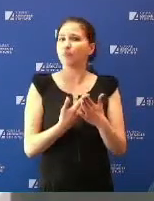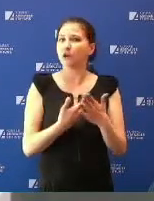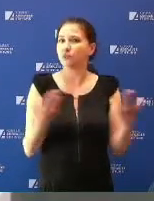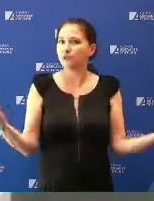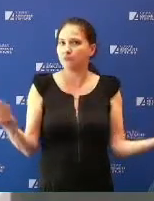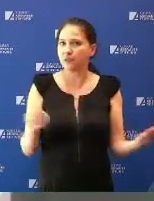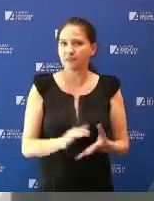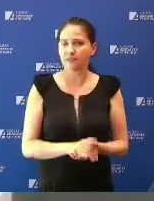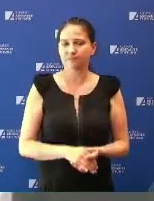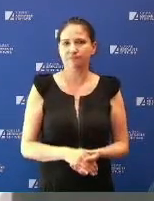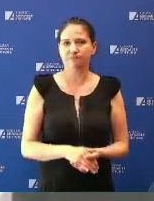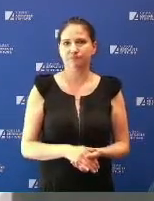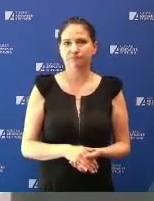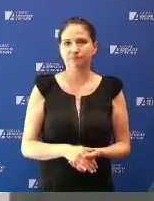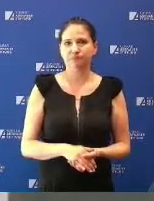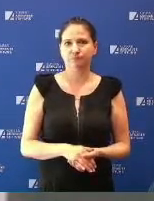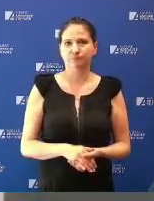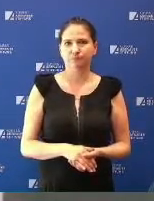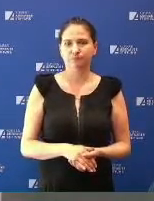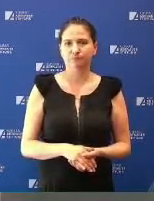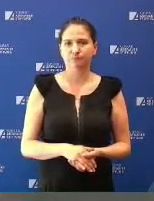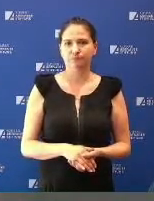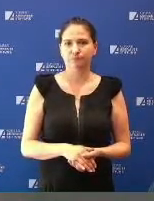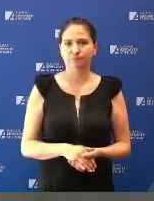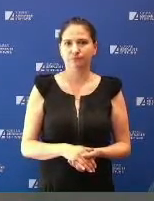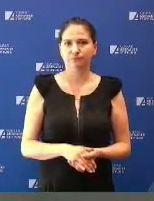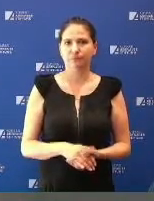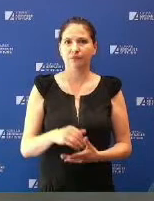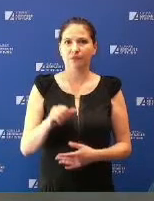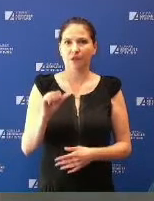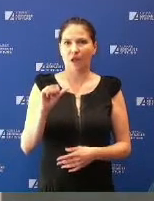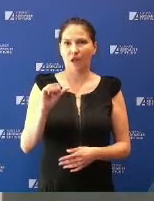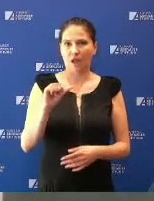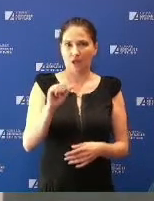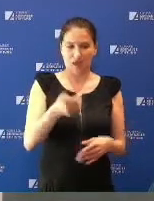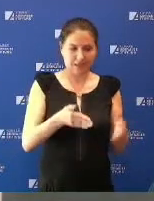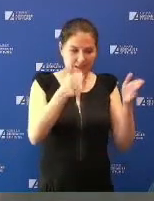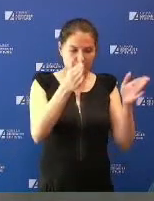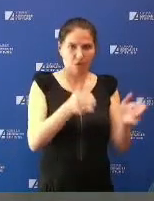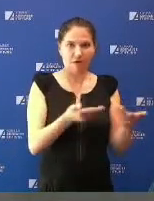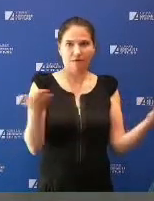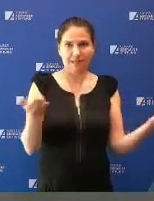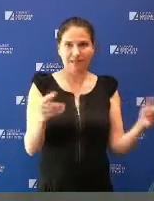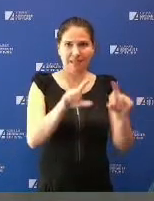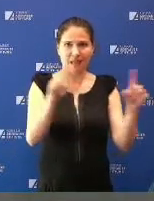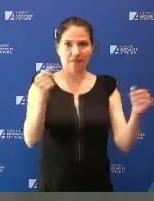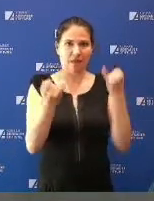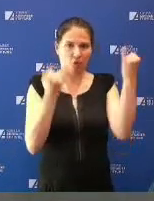geht in einem Block, in einem ersten Block, um Themen der Innovation.